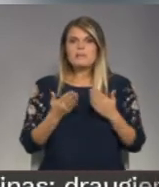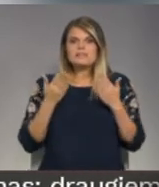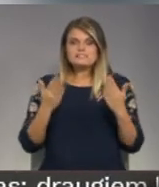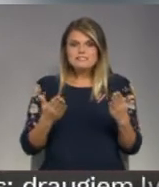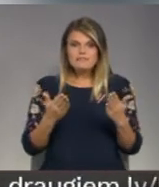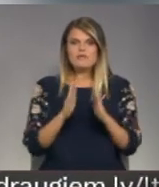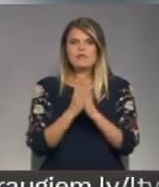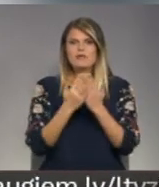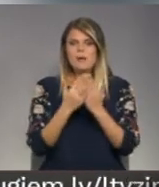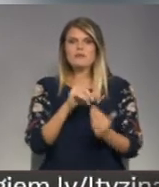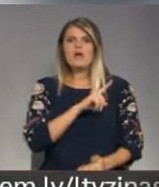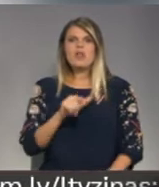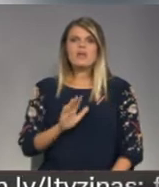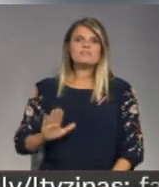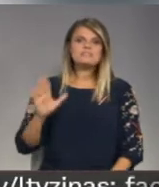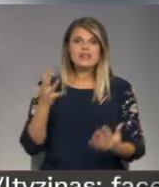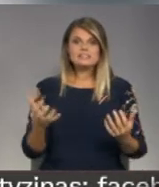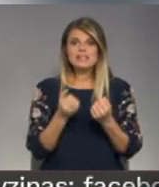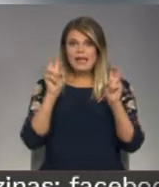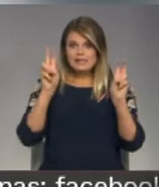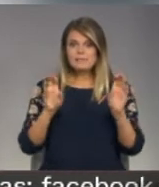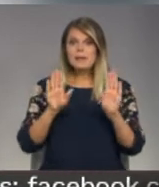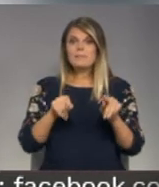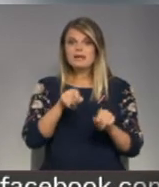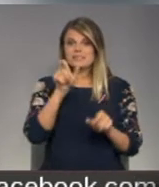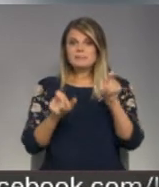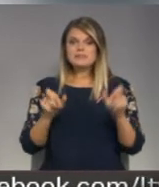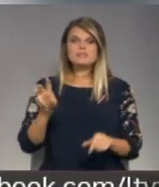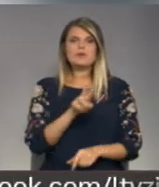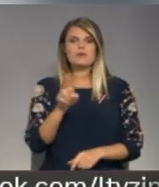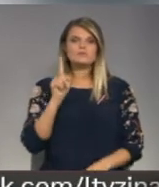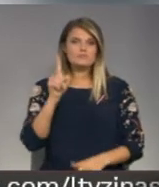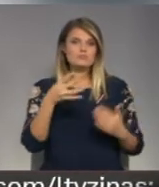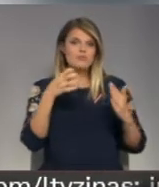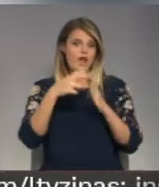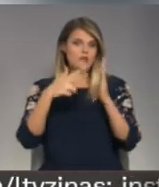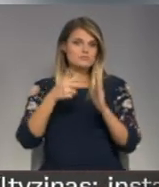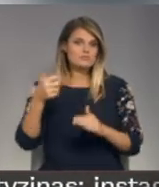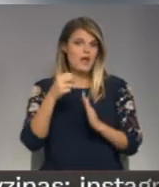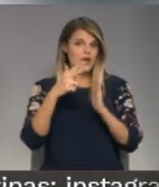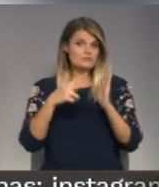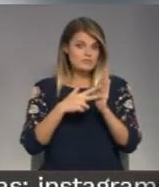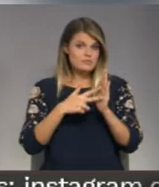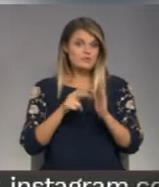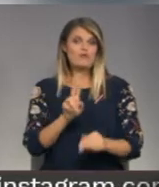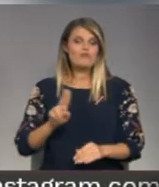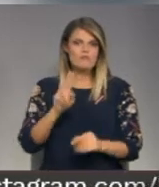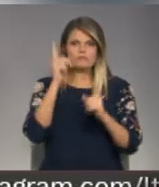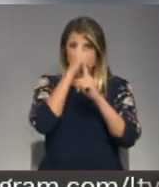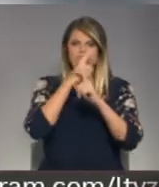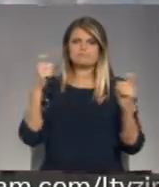tiem, kuri 18. Gada 18. Novembrī pasludināja neatkarīgu Latvijas republiku un plašākā aizkintas